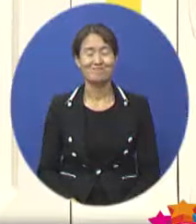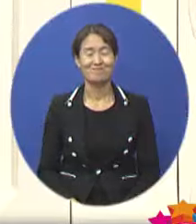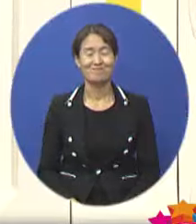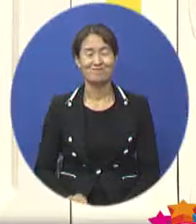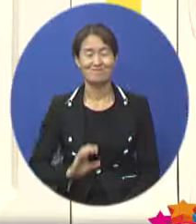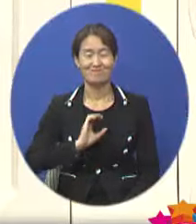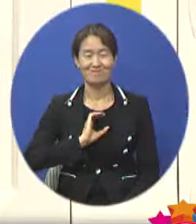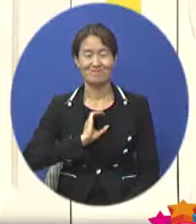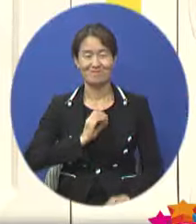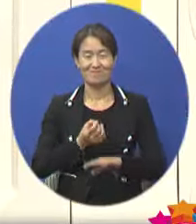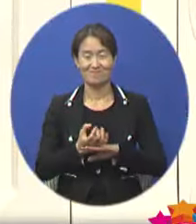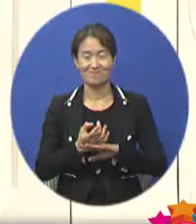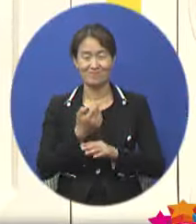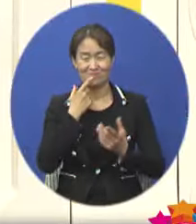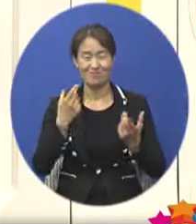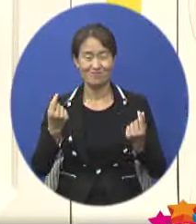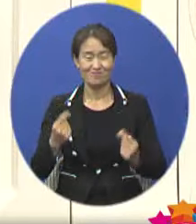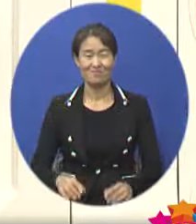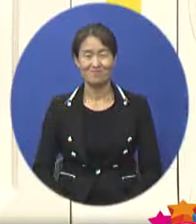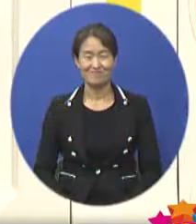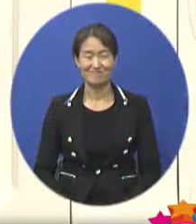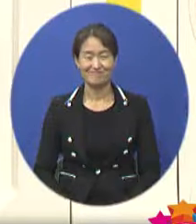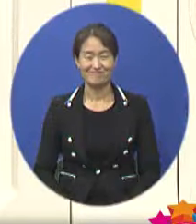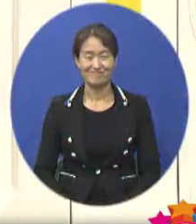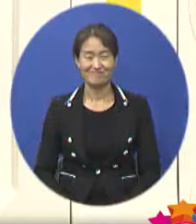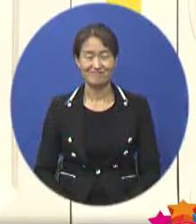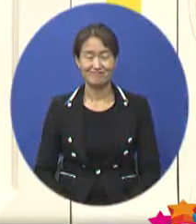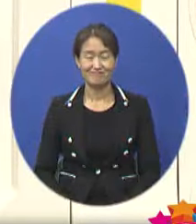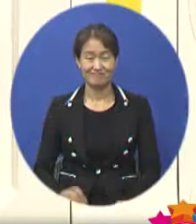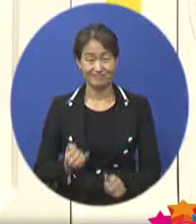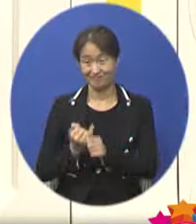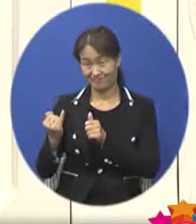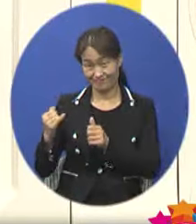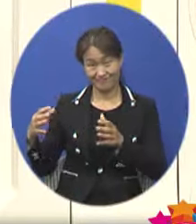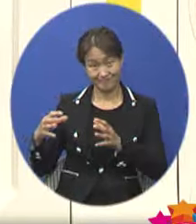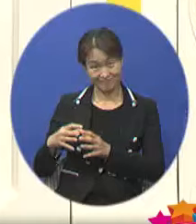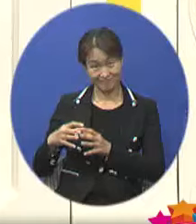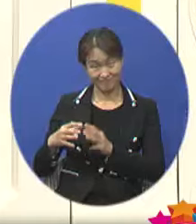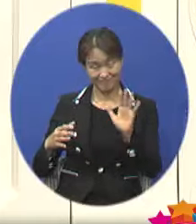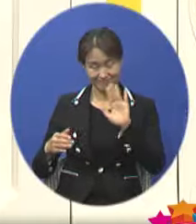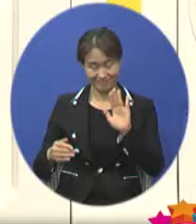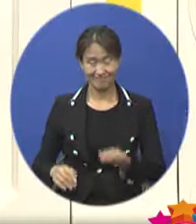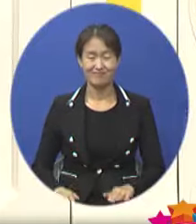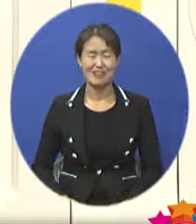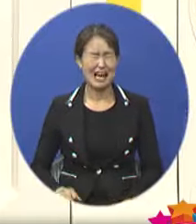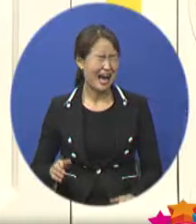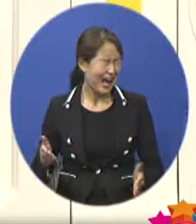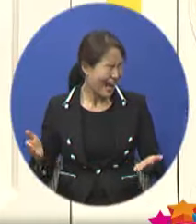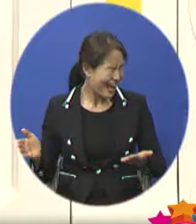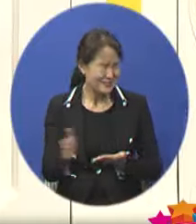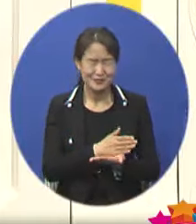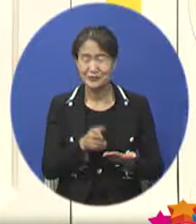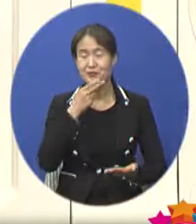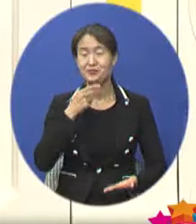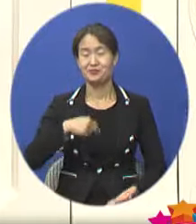아들 하나, 딸 하나. 금메달. 금메달이죠. 네. 아내분 옆에 계신가요? 아니요. 지금 아무도 없습니다.